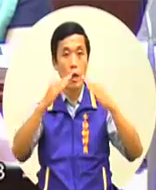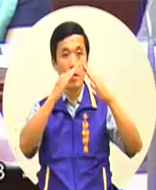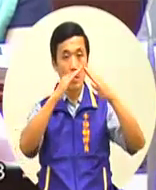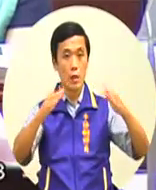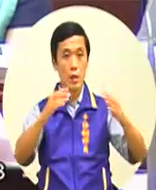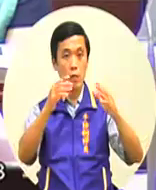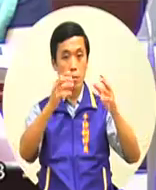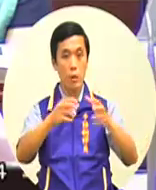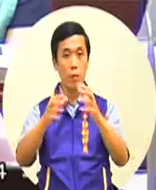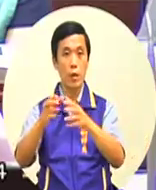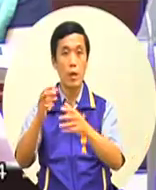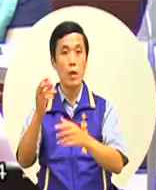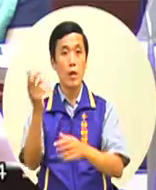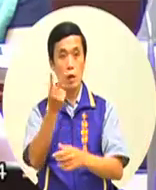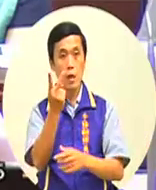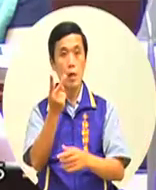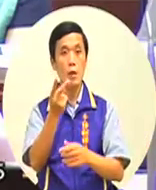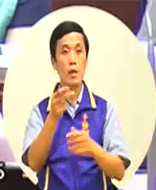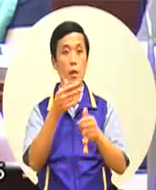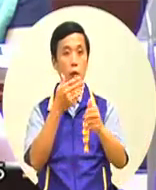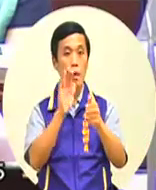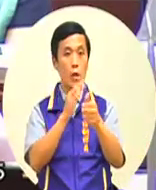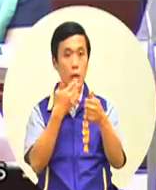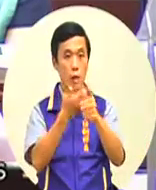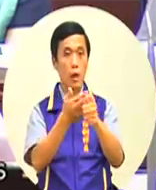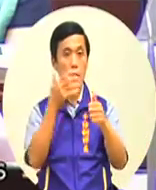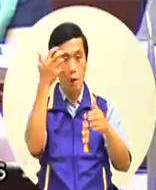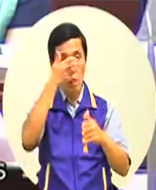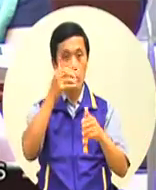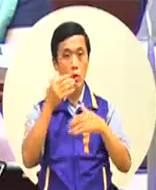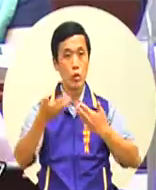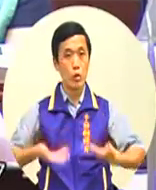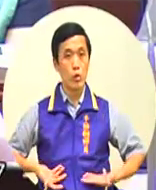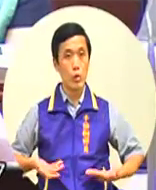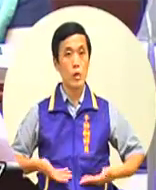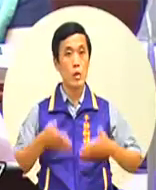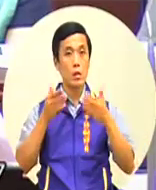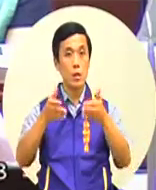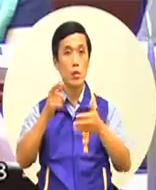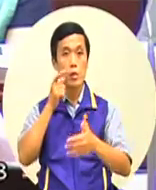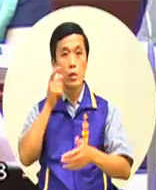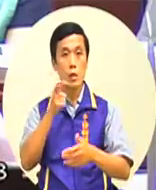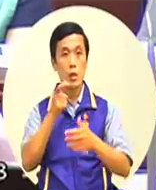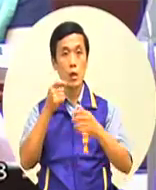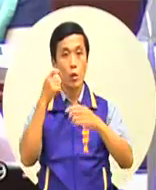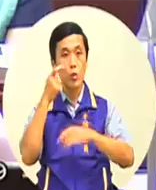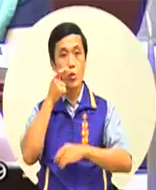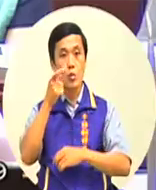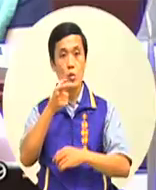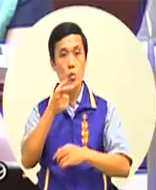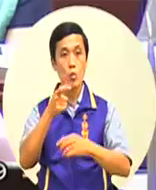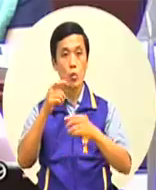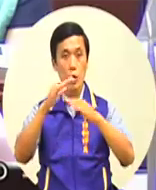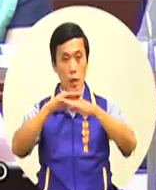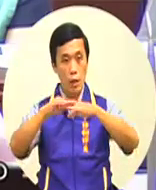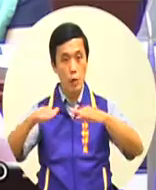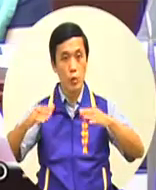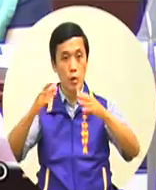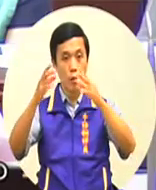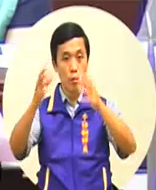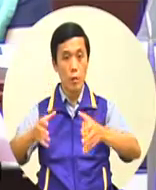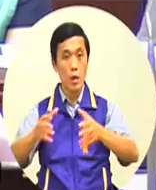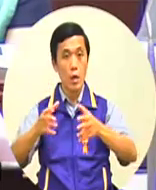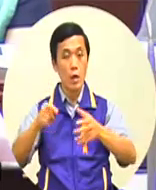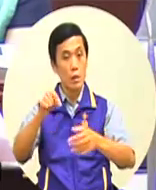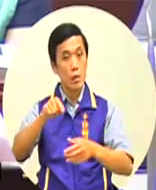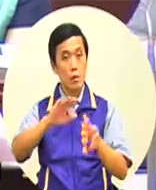憩。那已经要针对比较长期的一个坚固安全的休息区，那这个部分也已